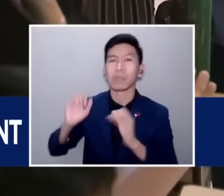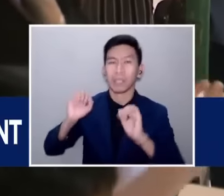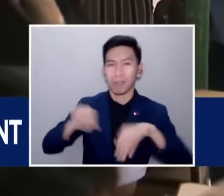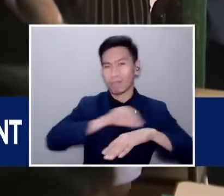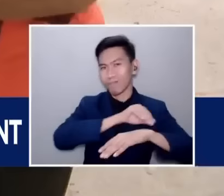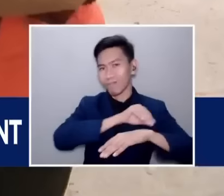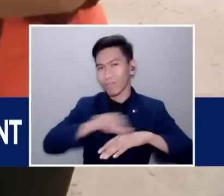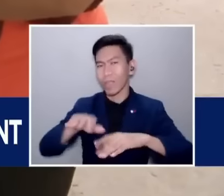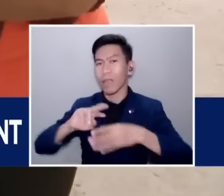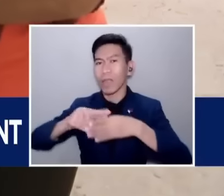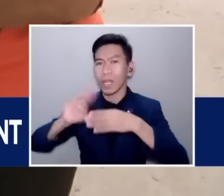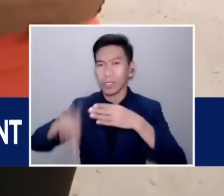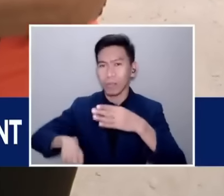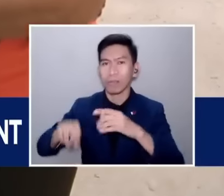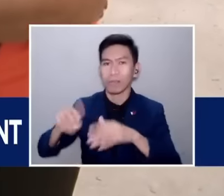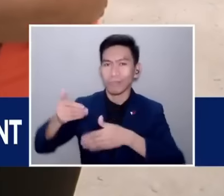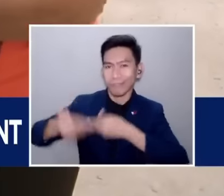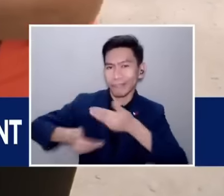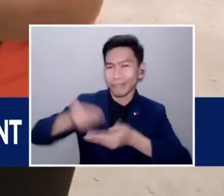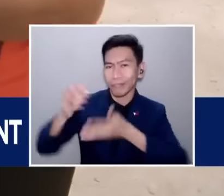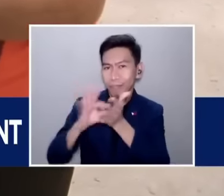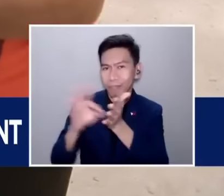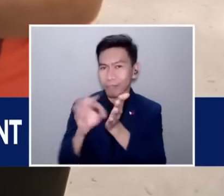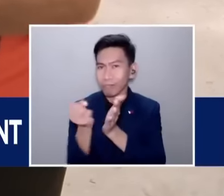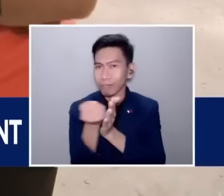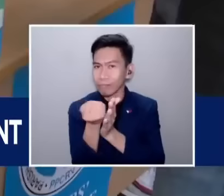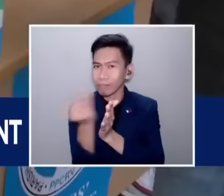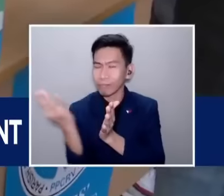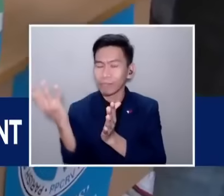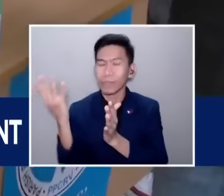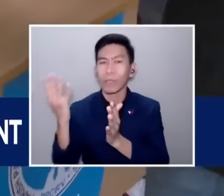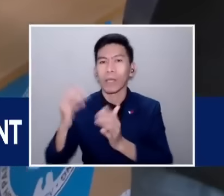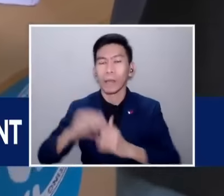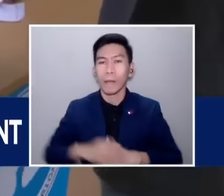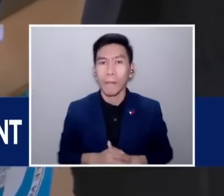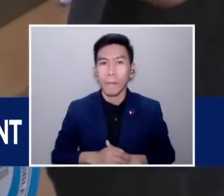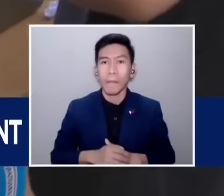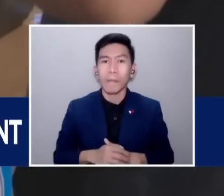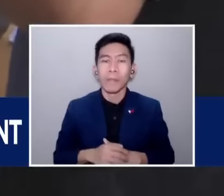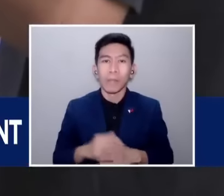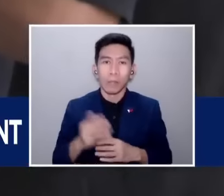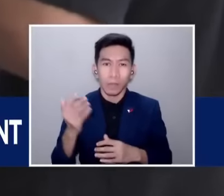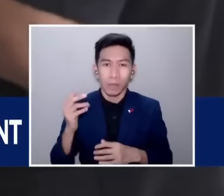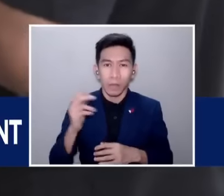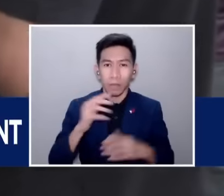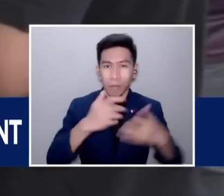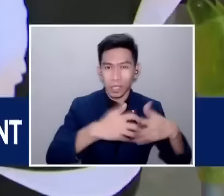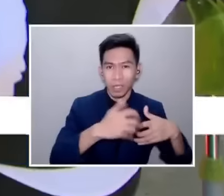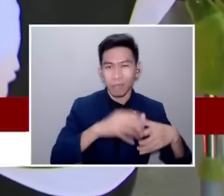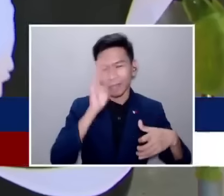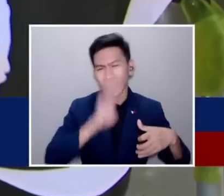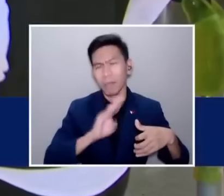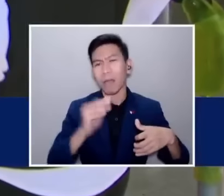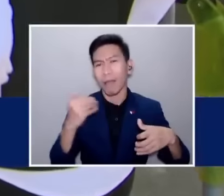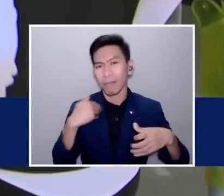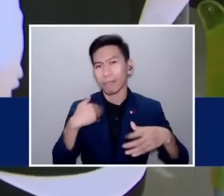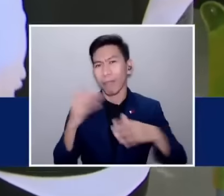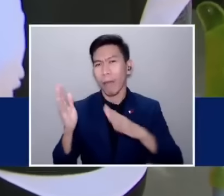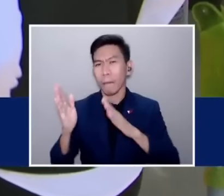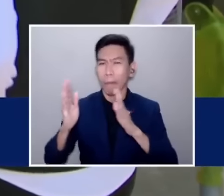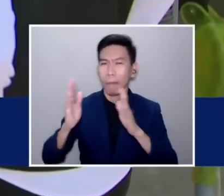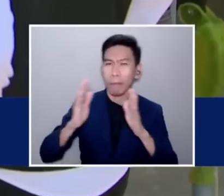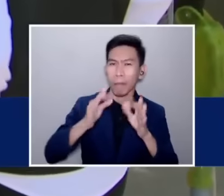resulta sa quick count at maging sa manual audit. Dahil sa depektibo ng VCMs, may kaunting delay pero tuloy pa rin ang pagbibilang